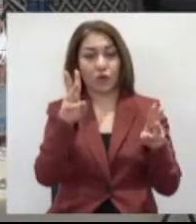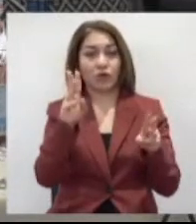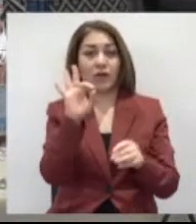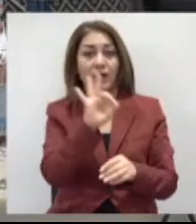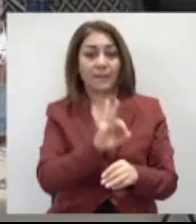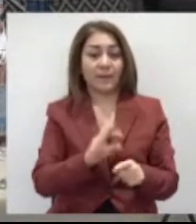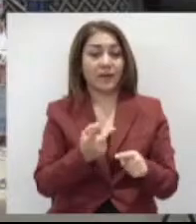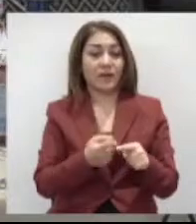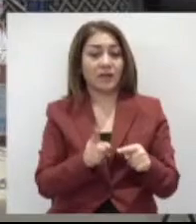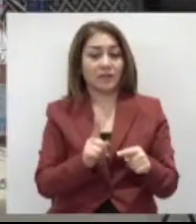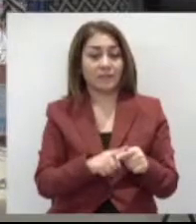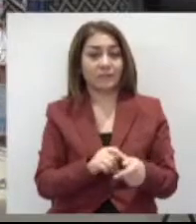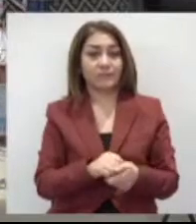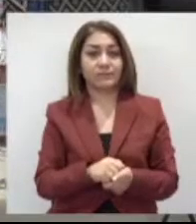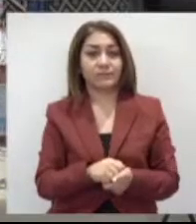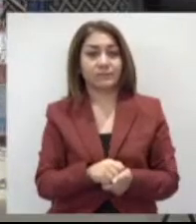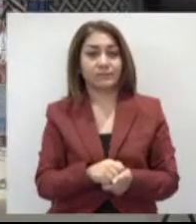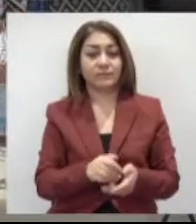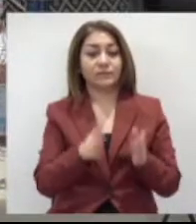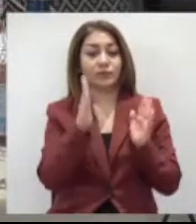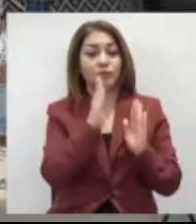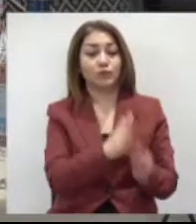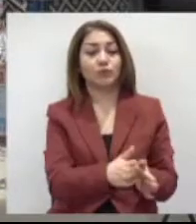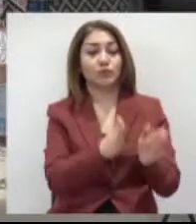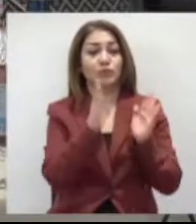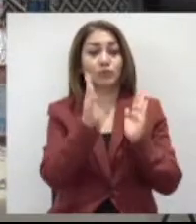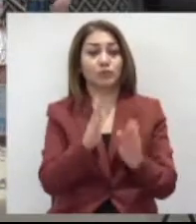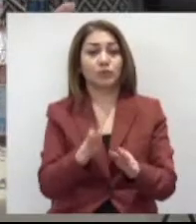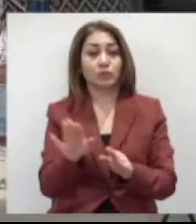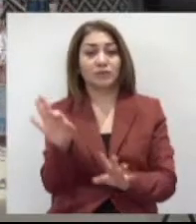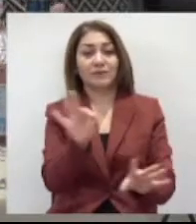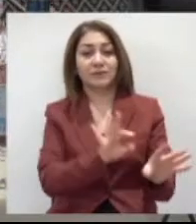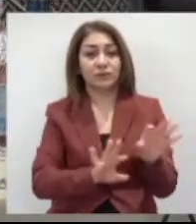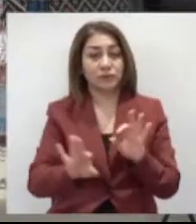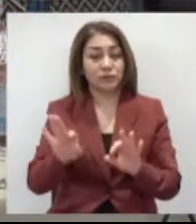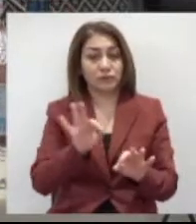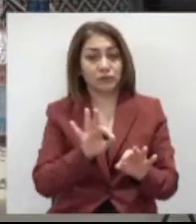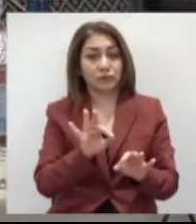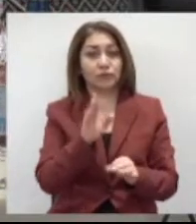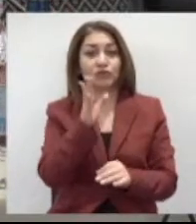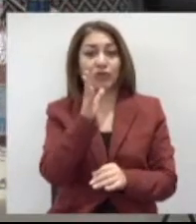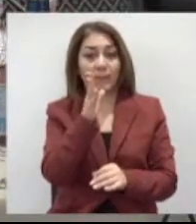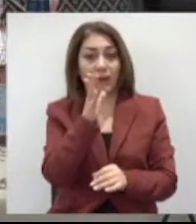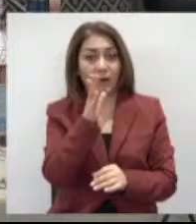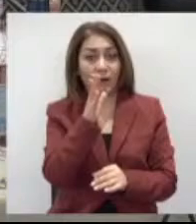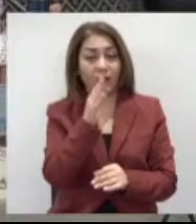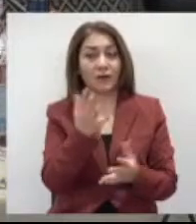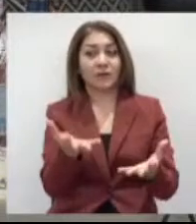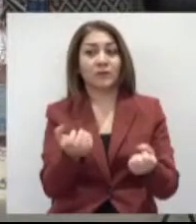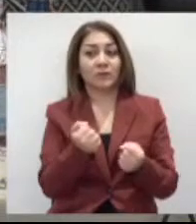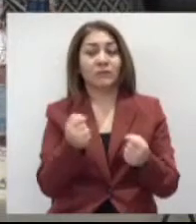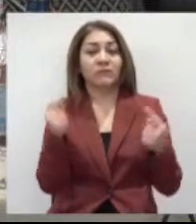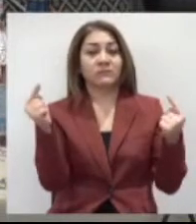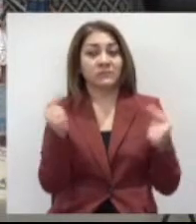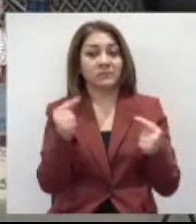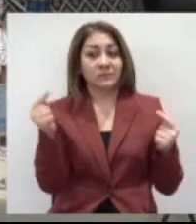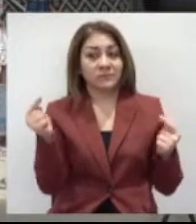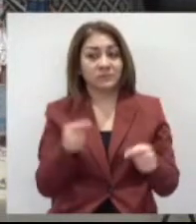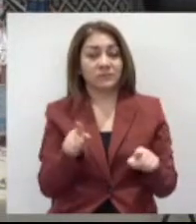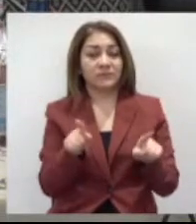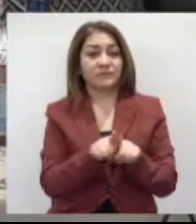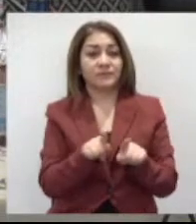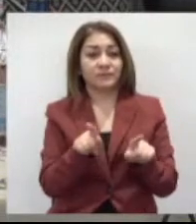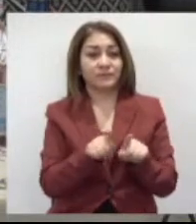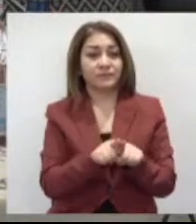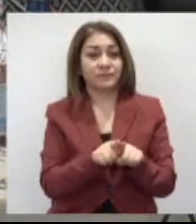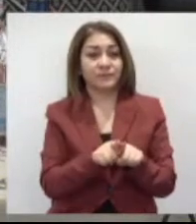այն է, որ ուղղությունները կազմելիս իրականում առնվել այն հանգամանքը, որ կարծես թե